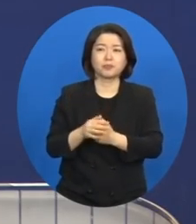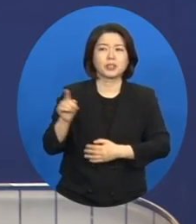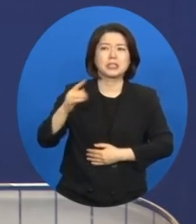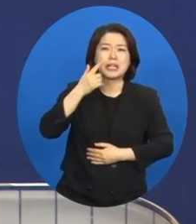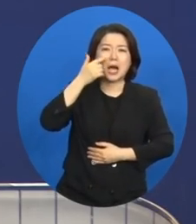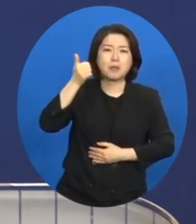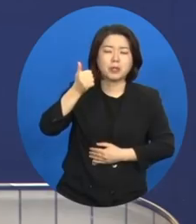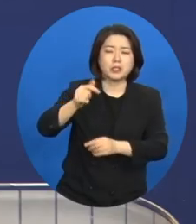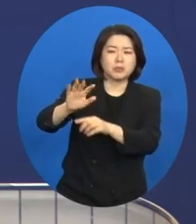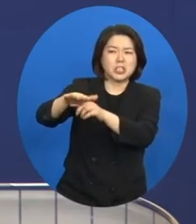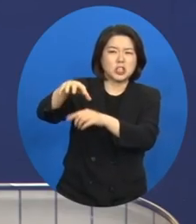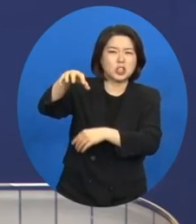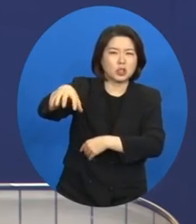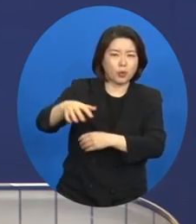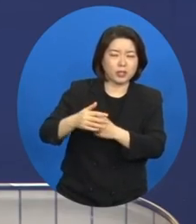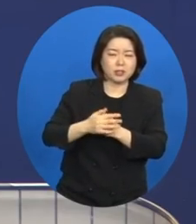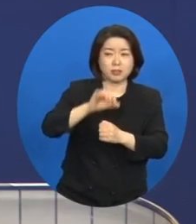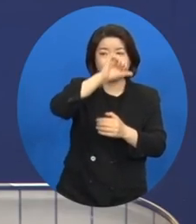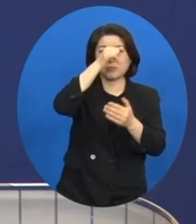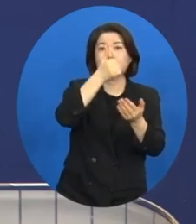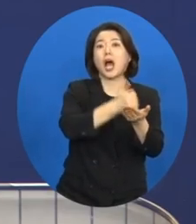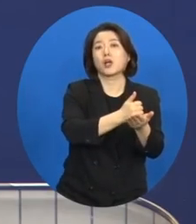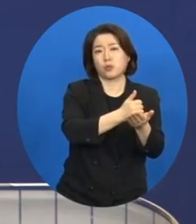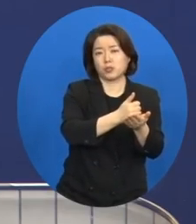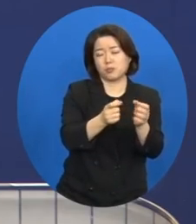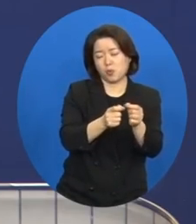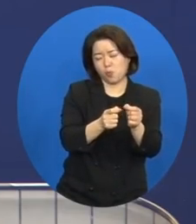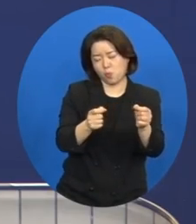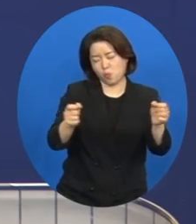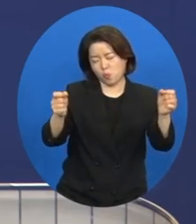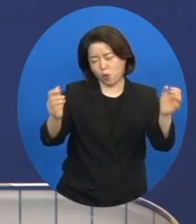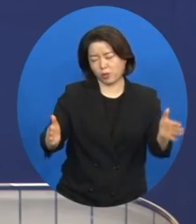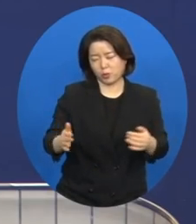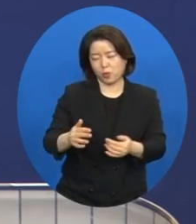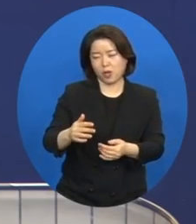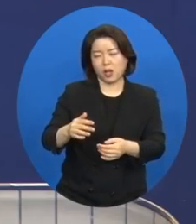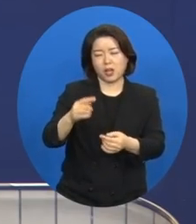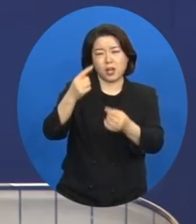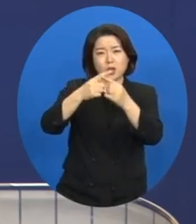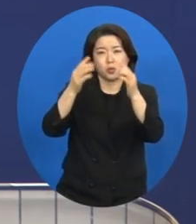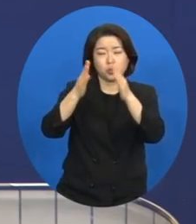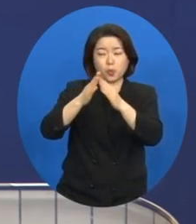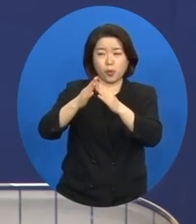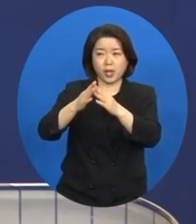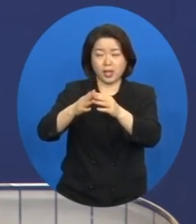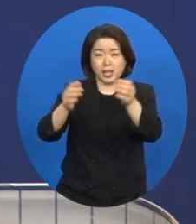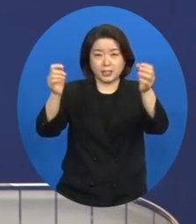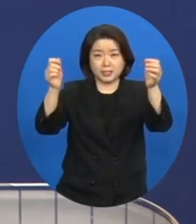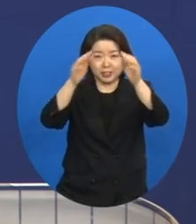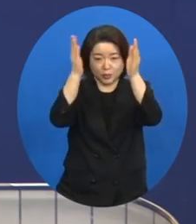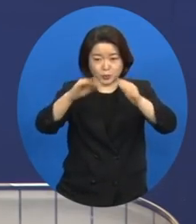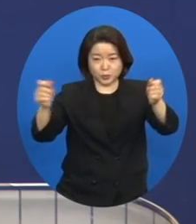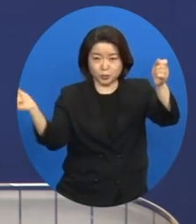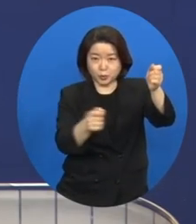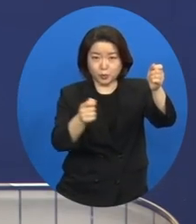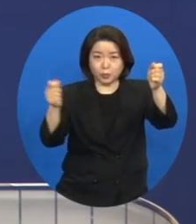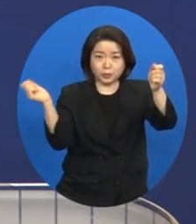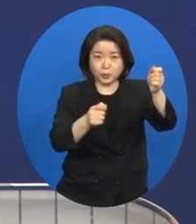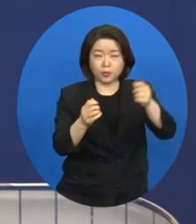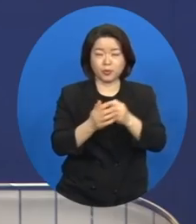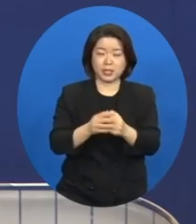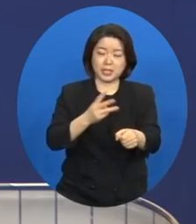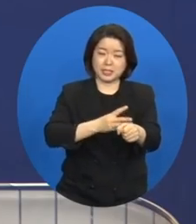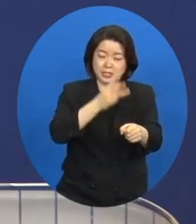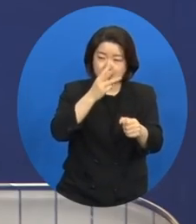시골에서 장로님이십니다. 오랜 시간 동안 교회 종을 치는 거, 시골에 교회 종 치는 거 아시죠? 3시,